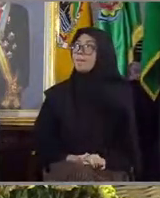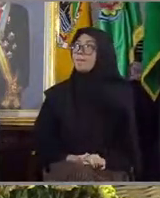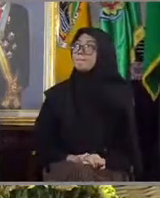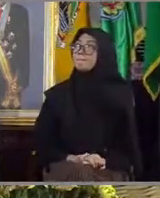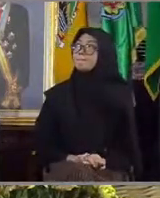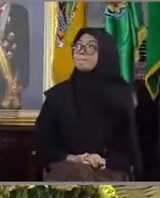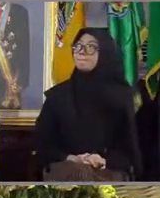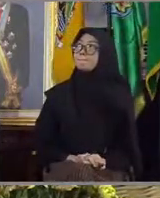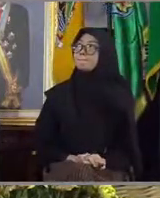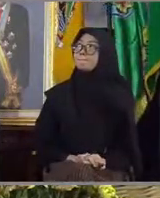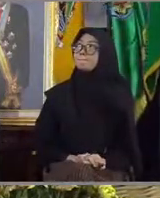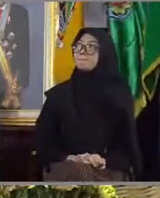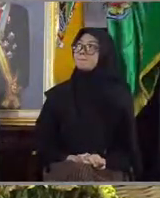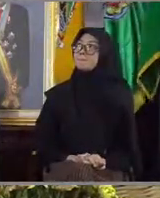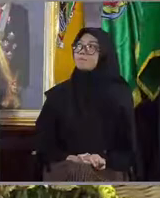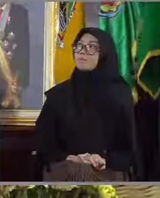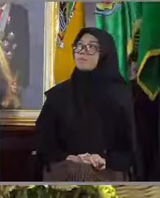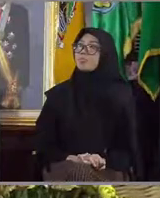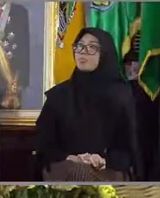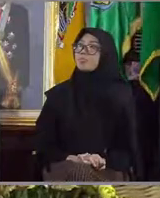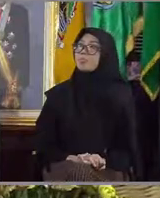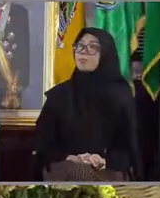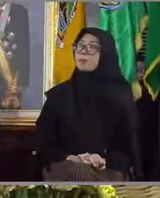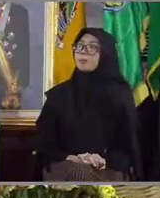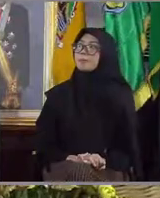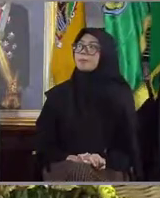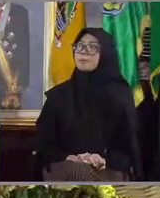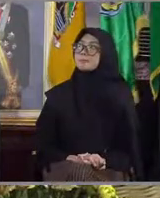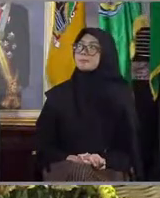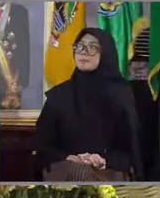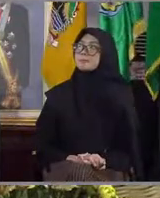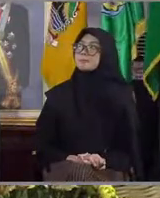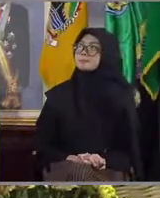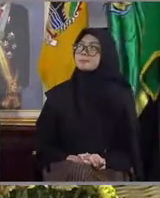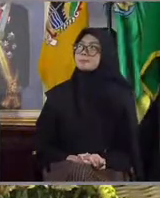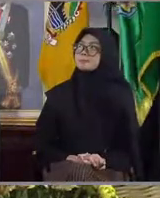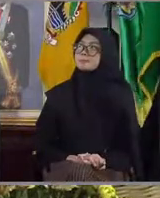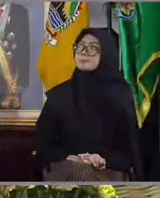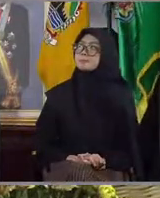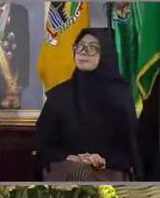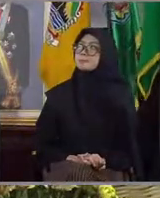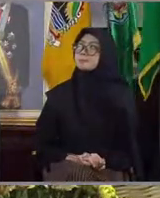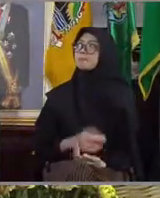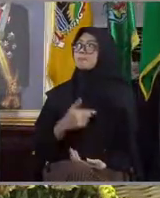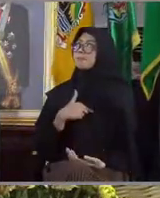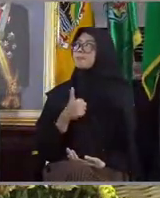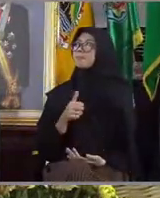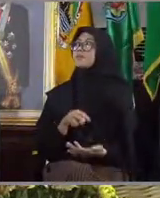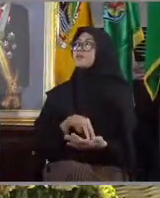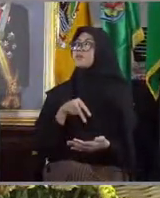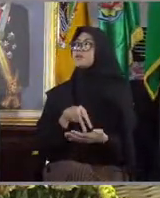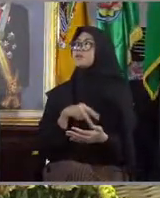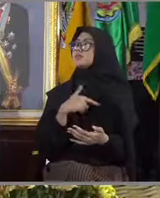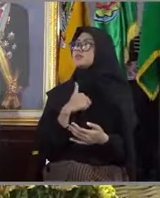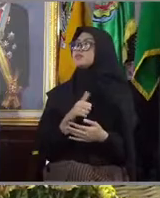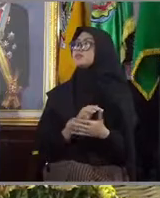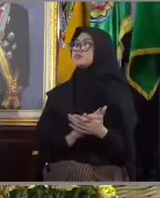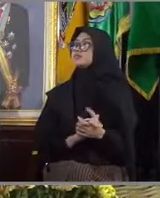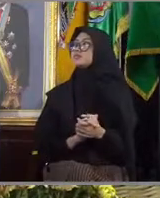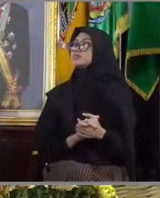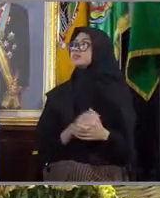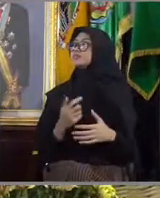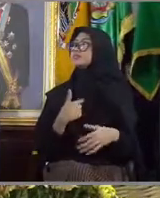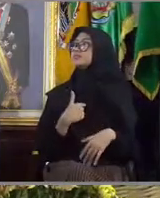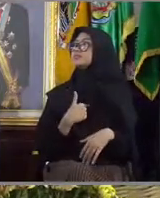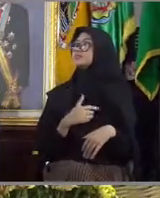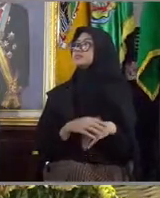dari difabel Grobogan. Duduk, enggak apa-apa. Ya. Bisa berdiri Bapak, pakai tongkat satu. Sudah berdiri boleh. Mohon maaf kepada Bapak Ibu hadirin